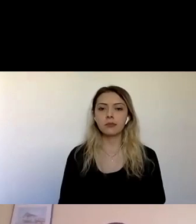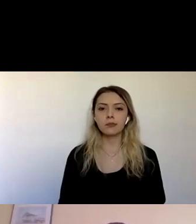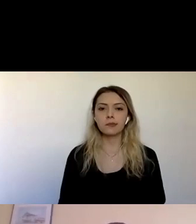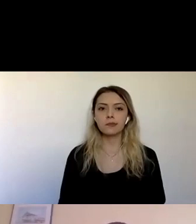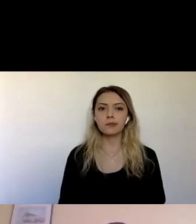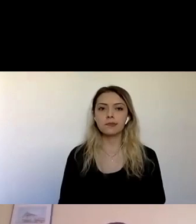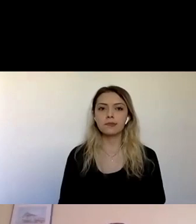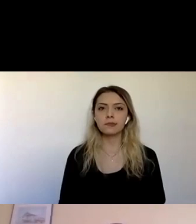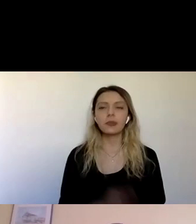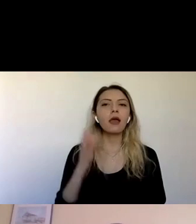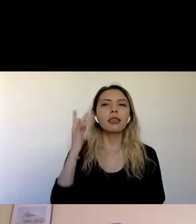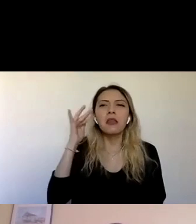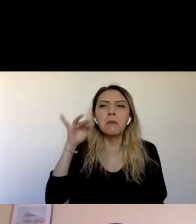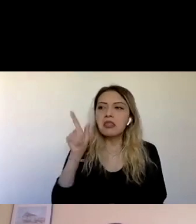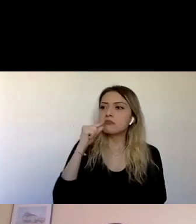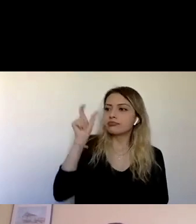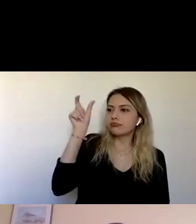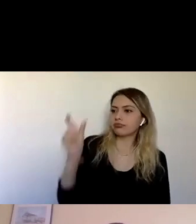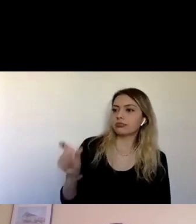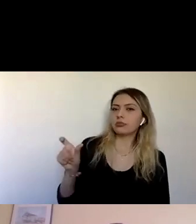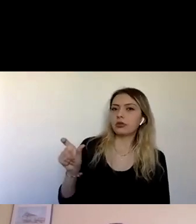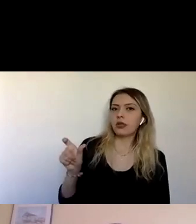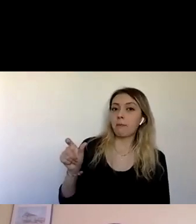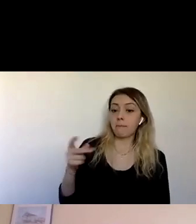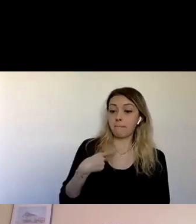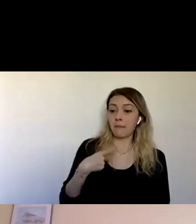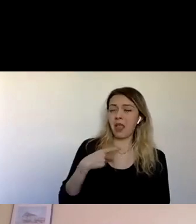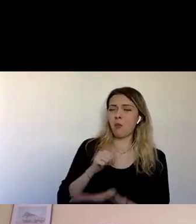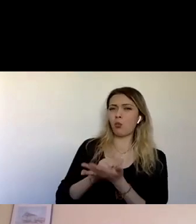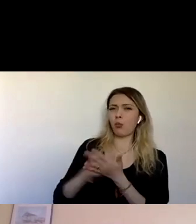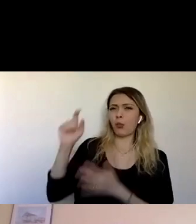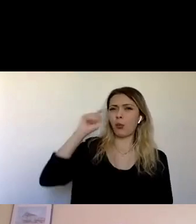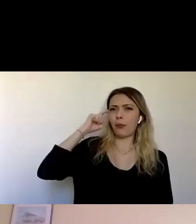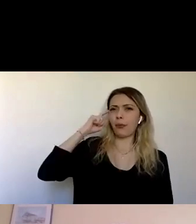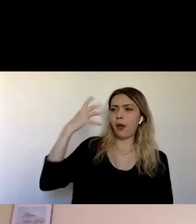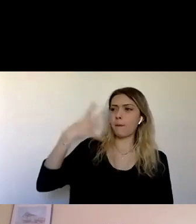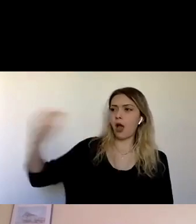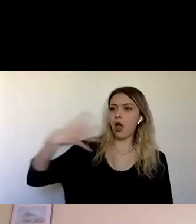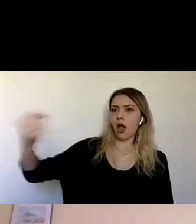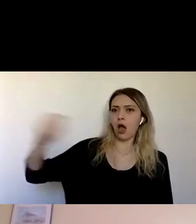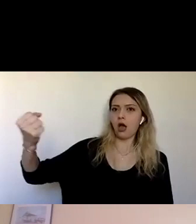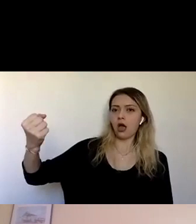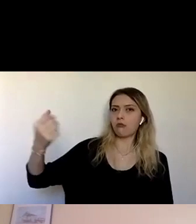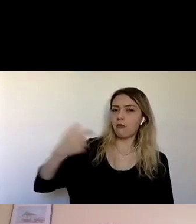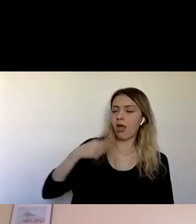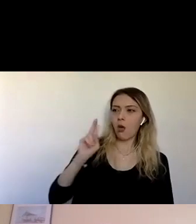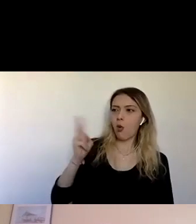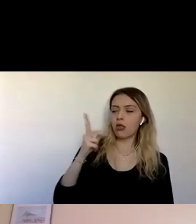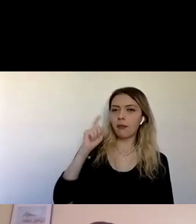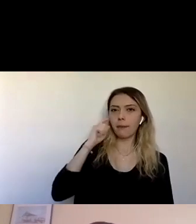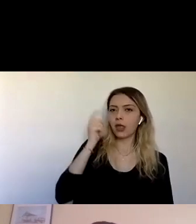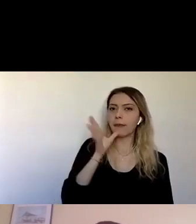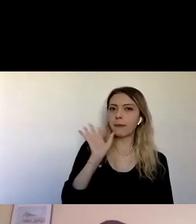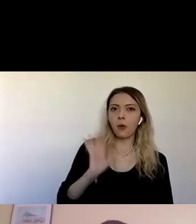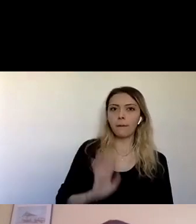Tanımadığımız biri ya da şirket sizin hakkınızda her türlü bilgiye sahipken, siz onun hakkında hiçbir şey bilmiyor, hatta bilgilerinizi nasıl verdiğimizi